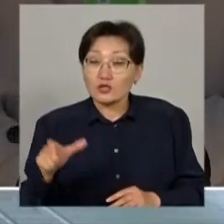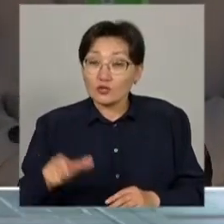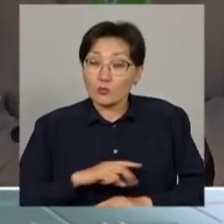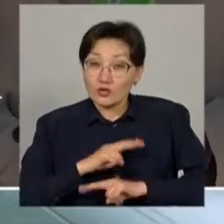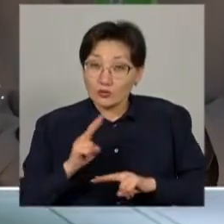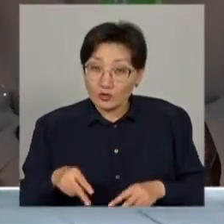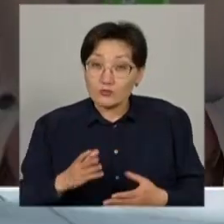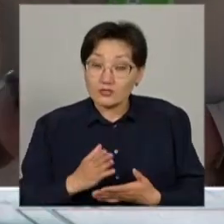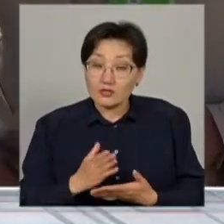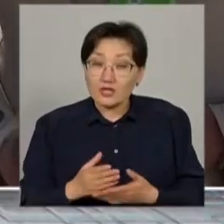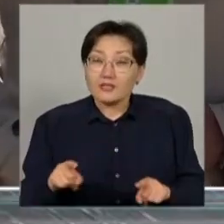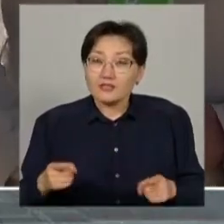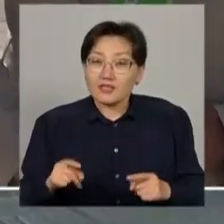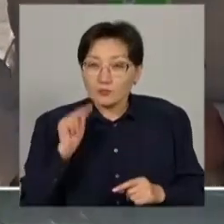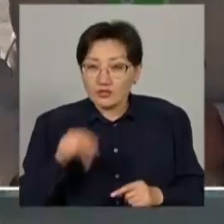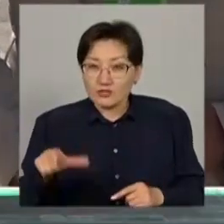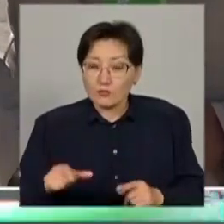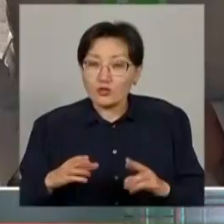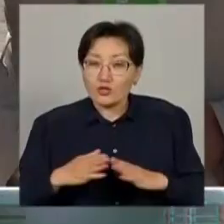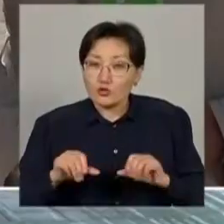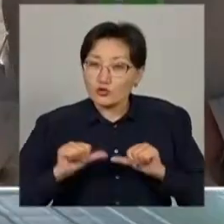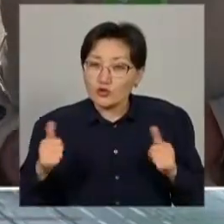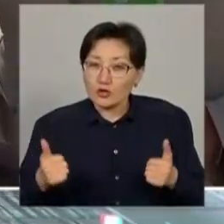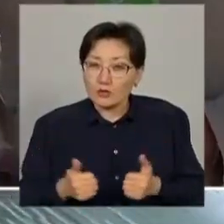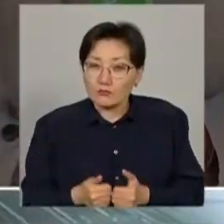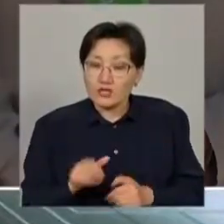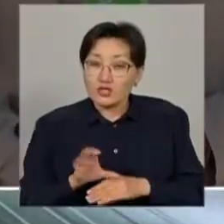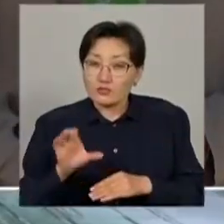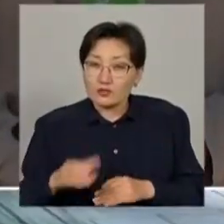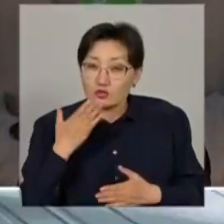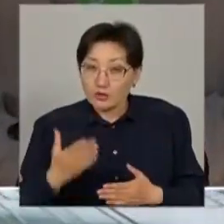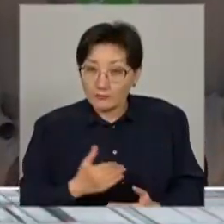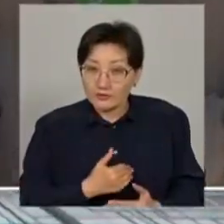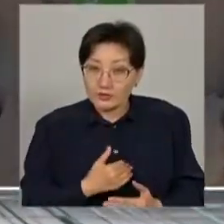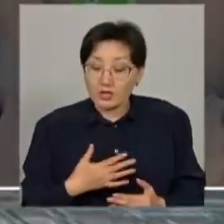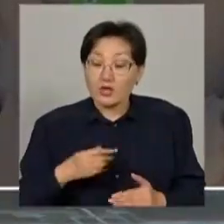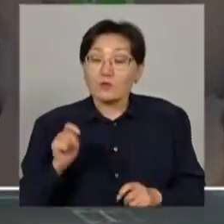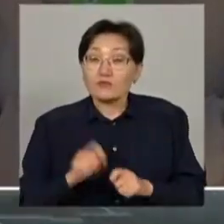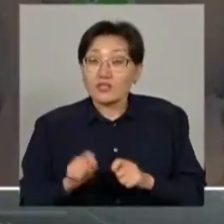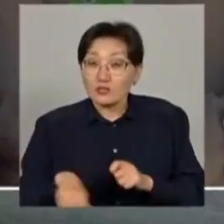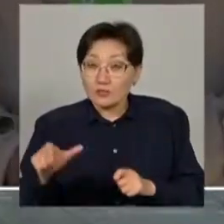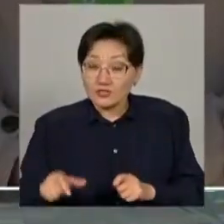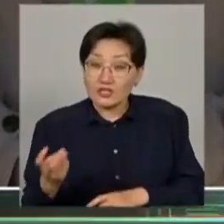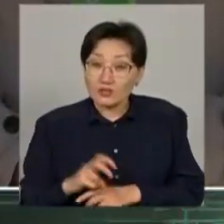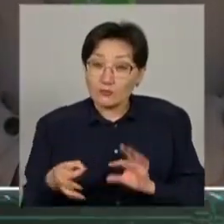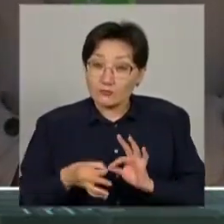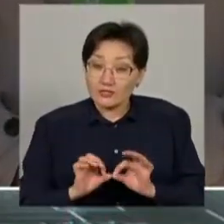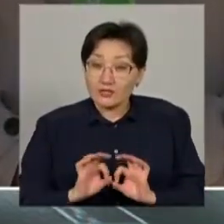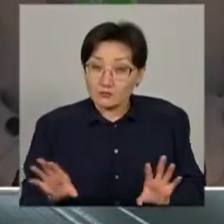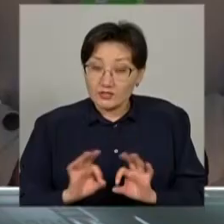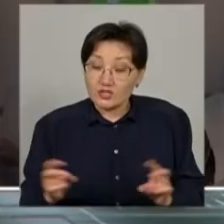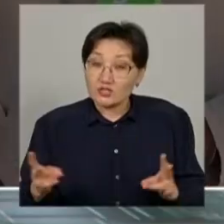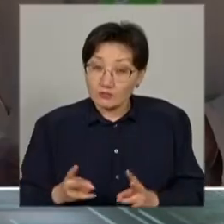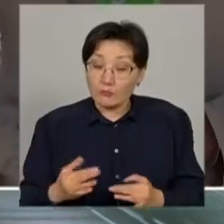өлімі болып жатса да, неге күдіктіні үйқамаққа жібергенін сұраймыз дейді. Қазір бізге тергеуші келіп, мән-жайды толық түсіндіріп беруі